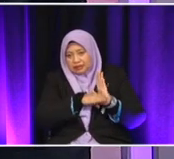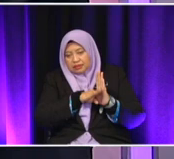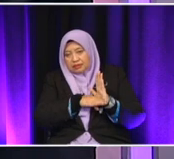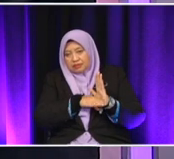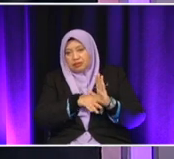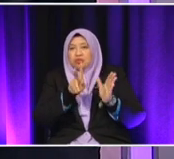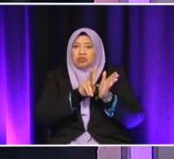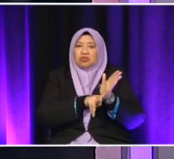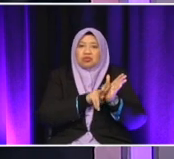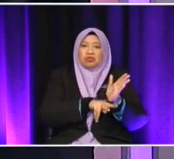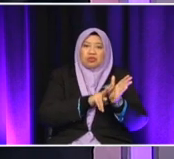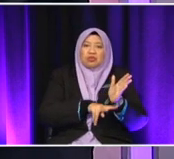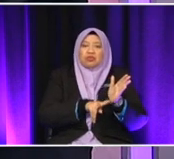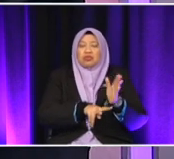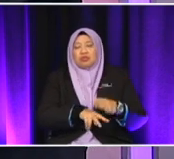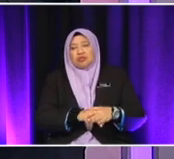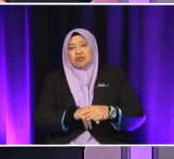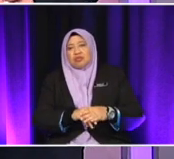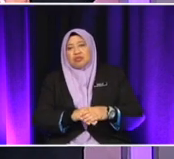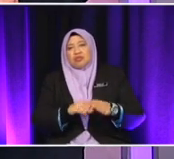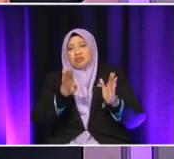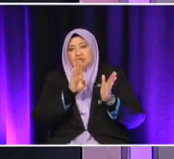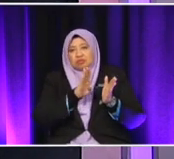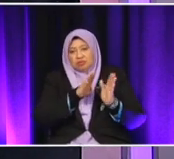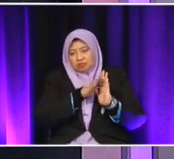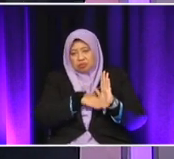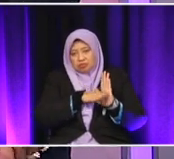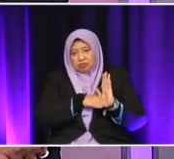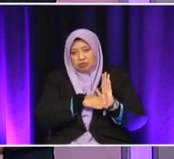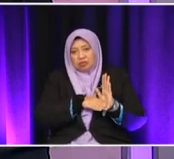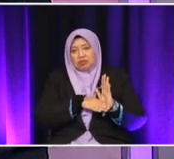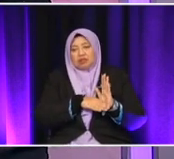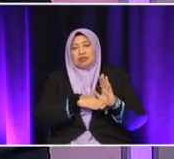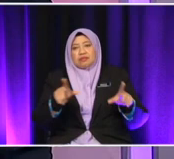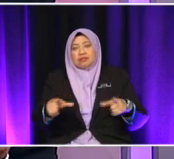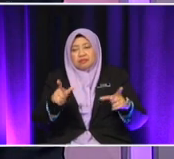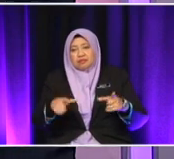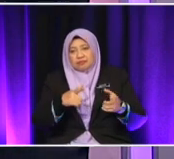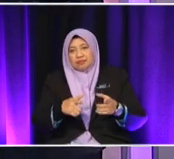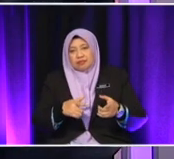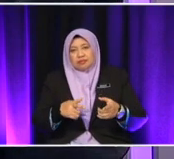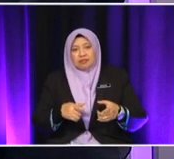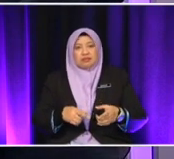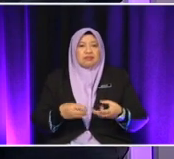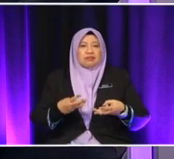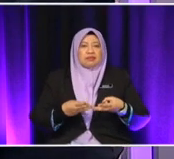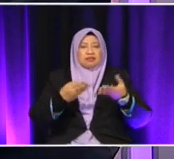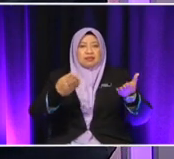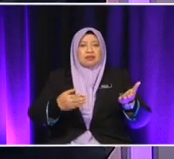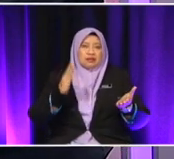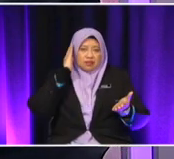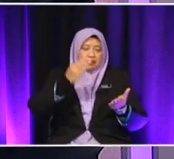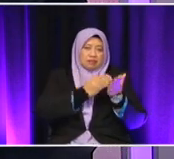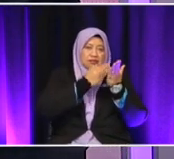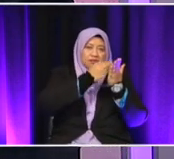cos yang ditanggung oleh Firman sebenarnya semakin kurang semakin berlaku berlakulah peningkatan di dalam penawaran Oke